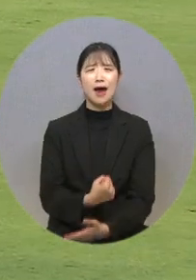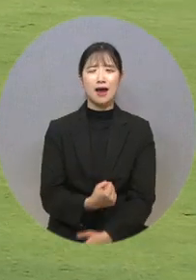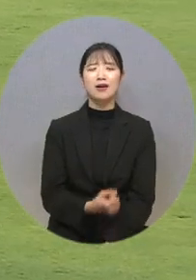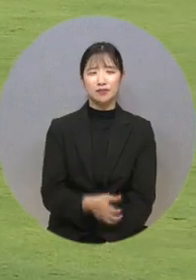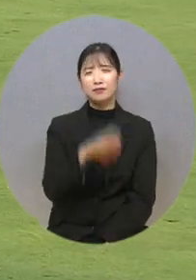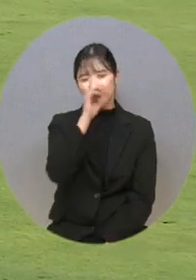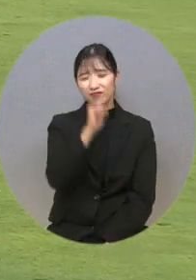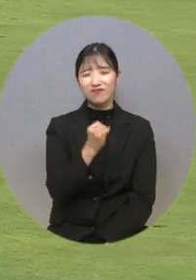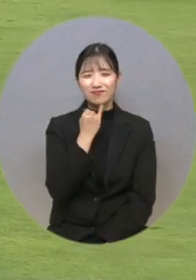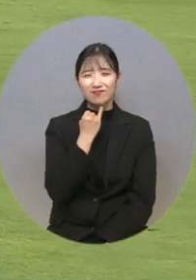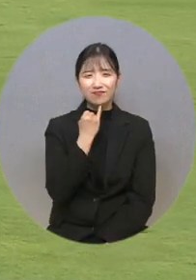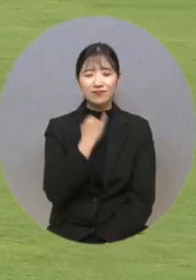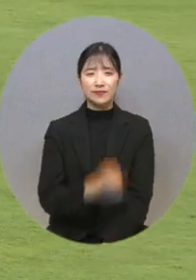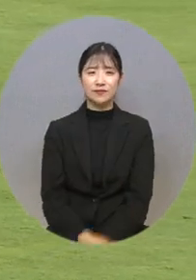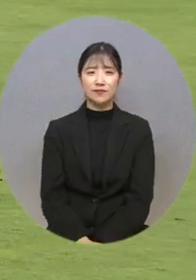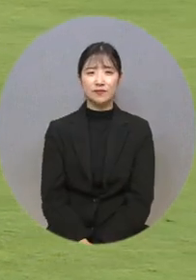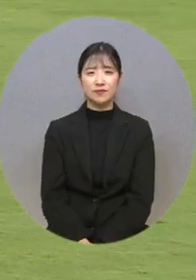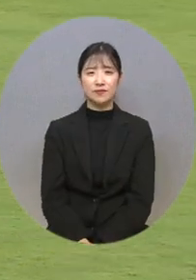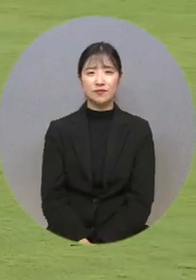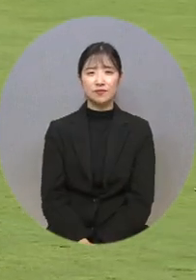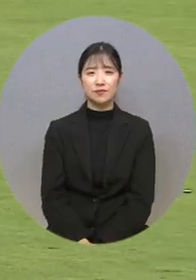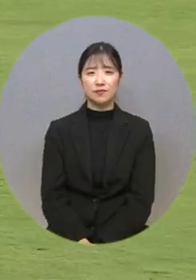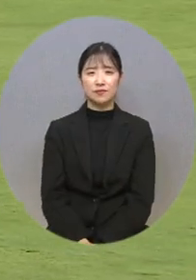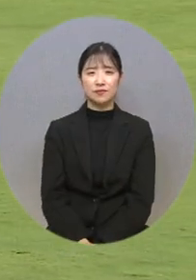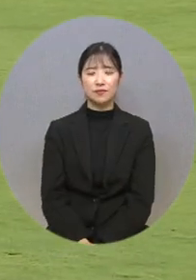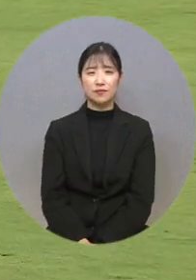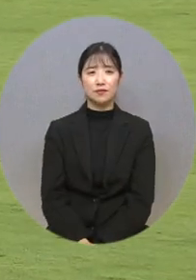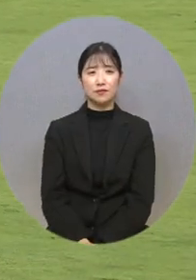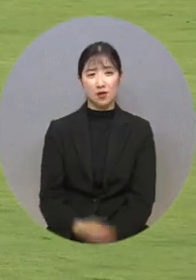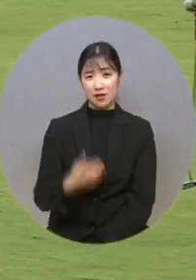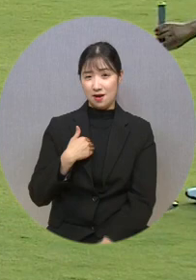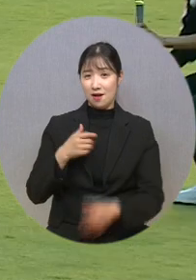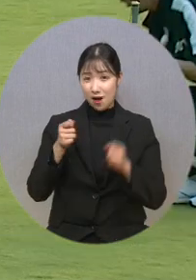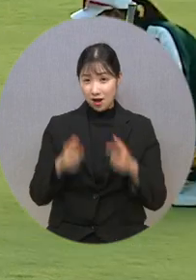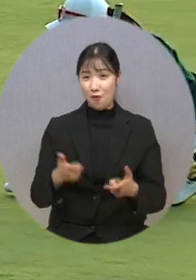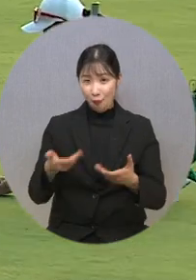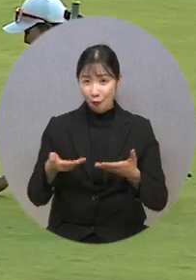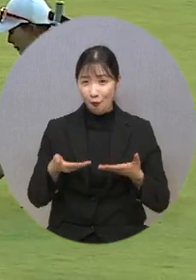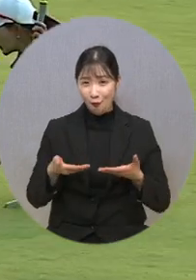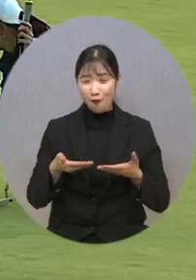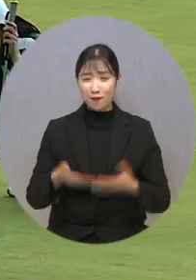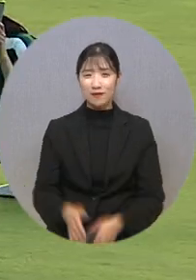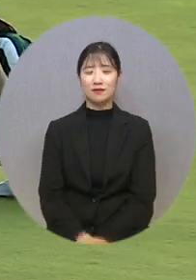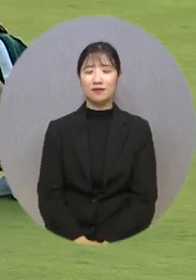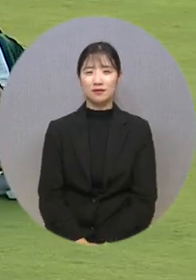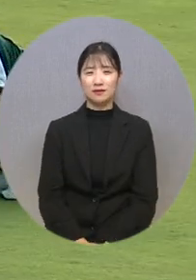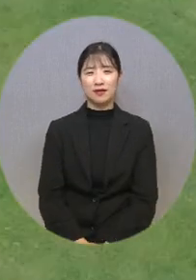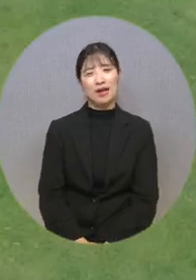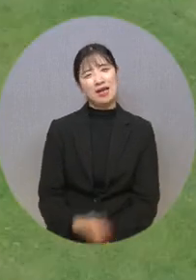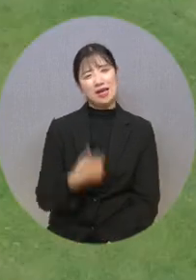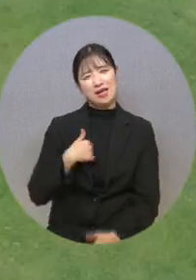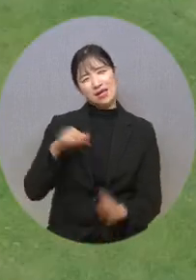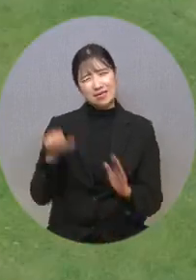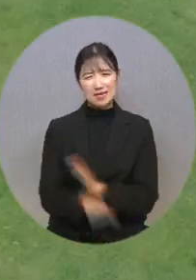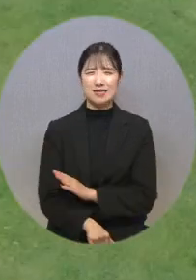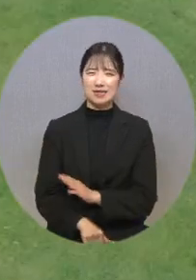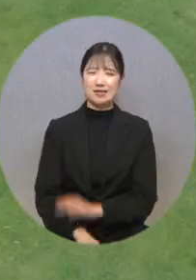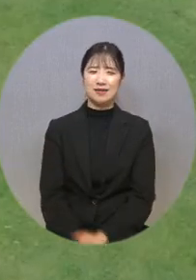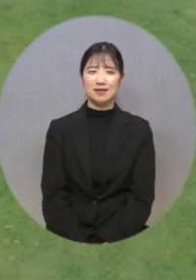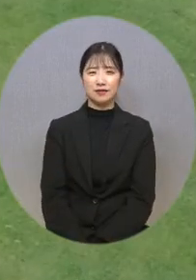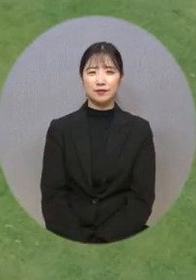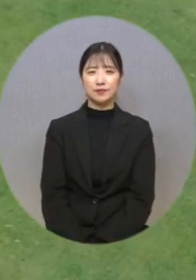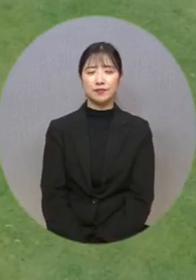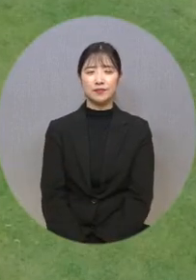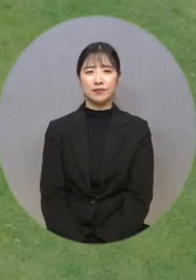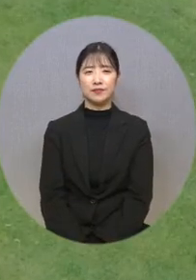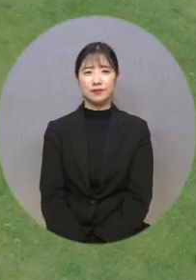나이스. 아니, 뭡니까? 저희 기회를 주는 겁니까? 아, 안 되네요. 빡빡을 꼭 넣어야